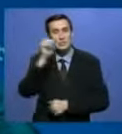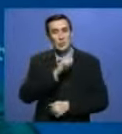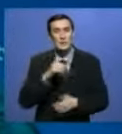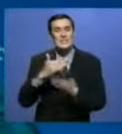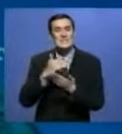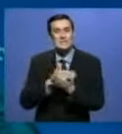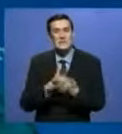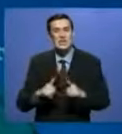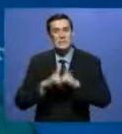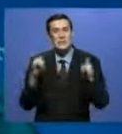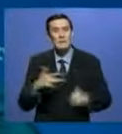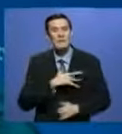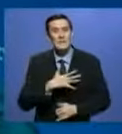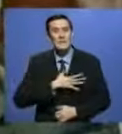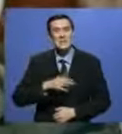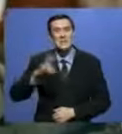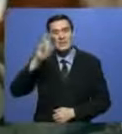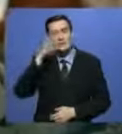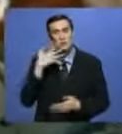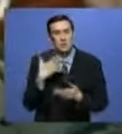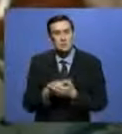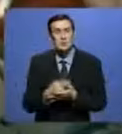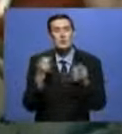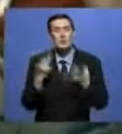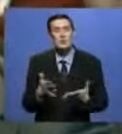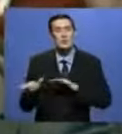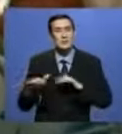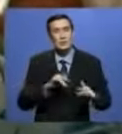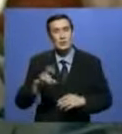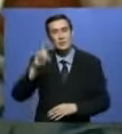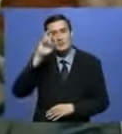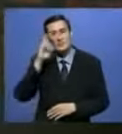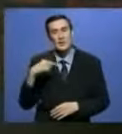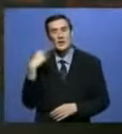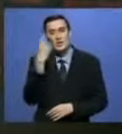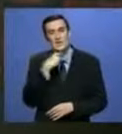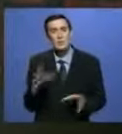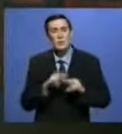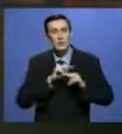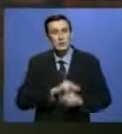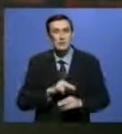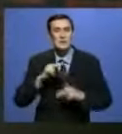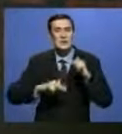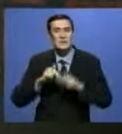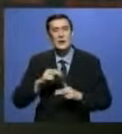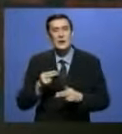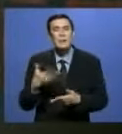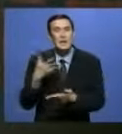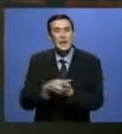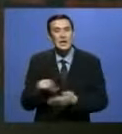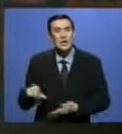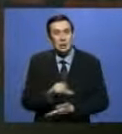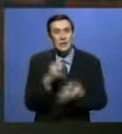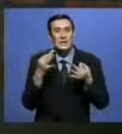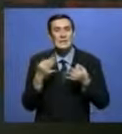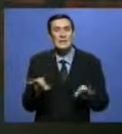список расширен приватизацией государственной собственности, упрощением процедур по государственно-частному партнерству, в том числе и в части строительства платных дорог,